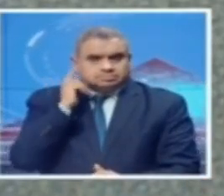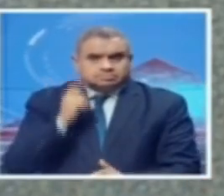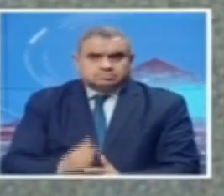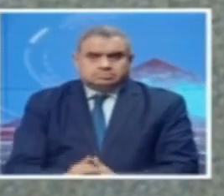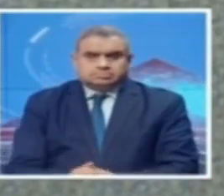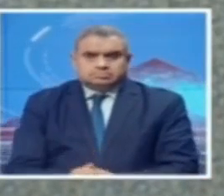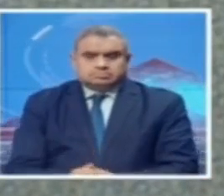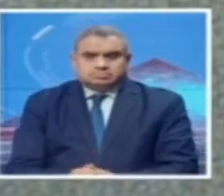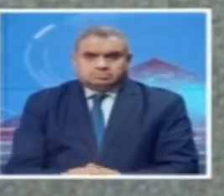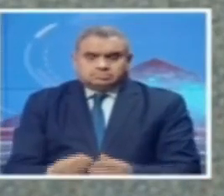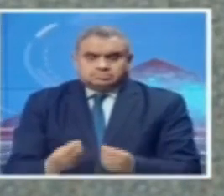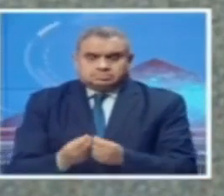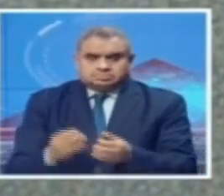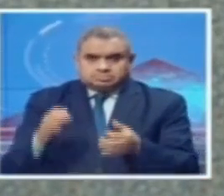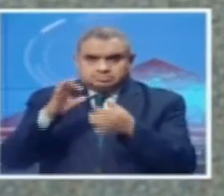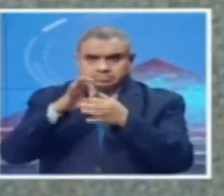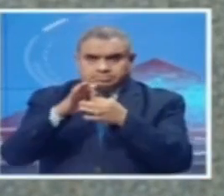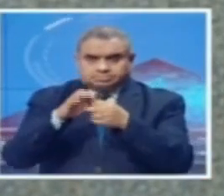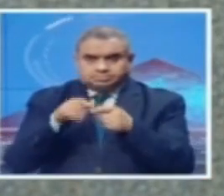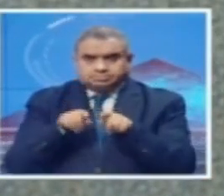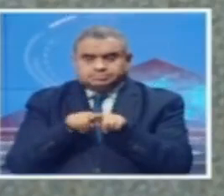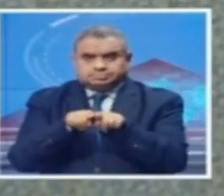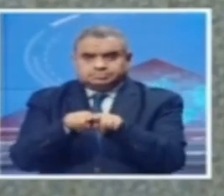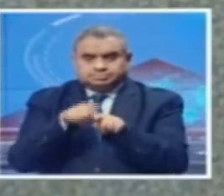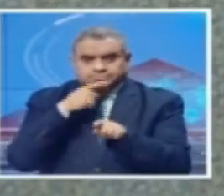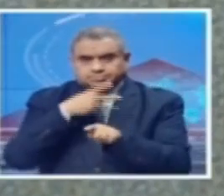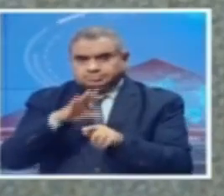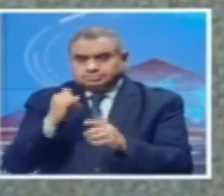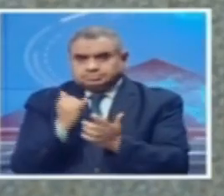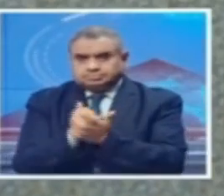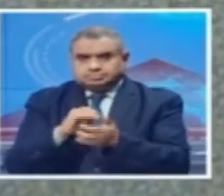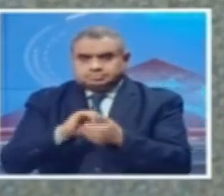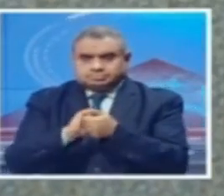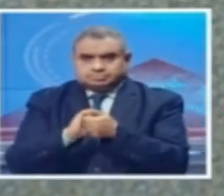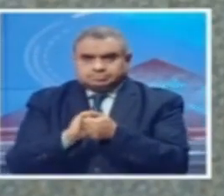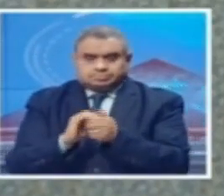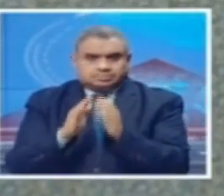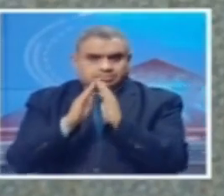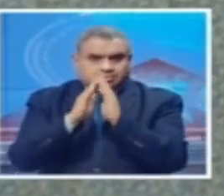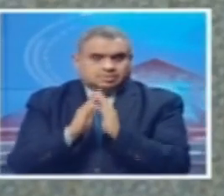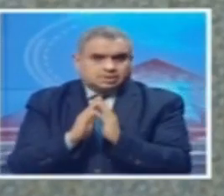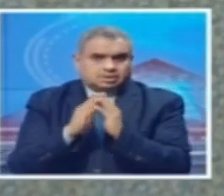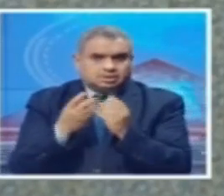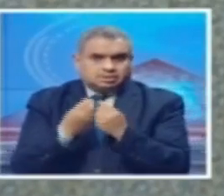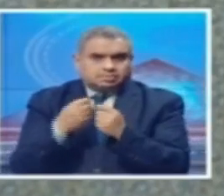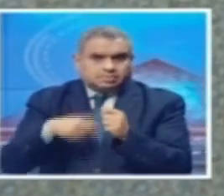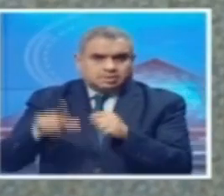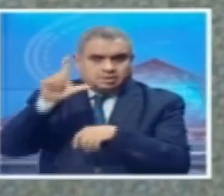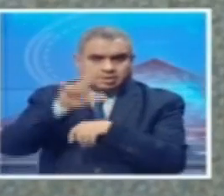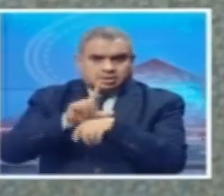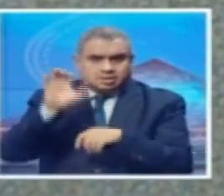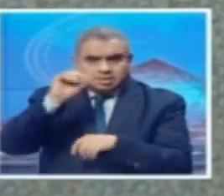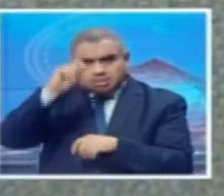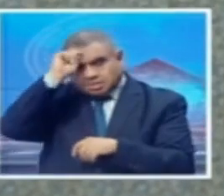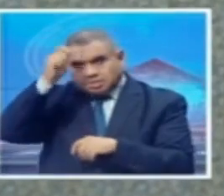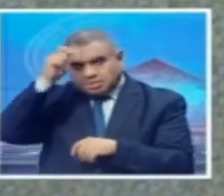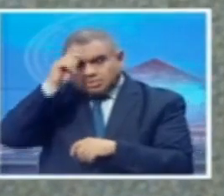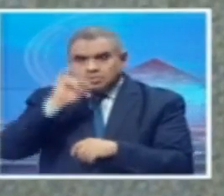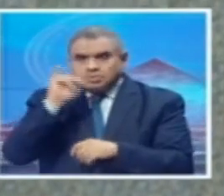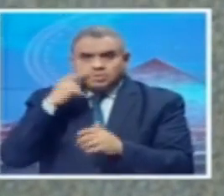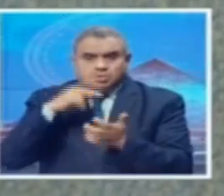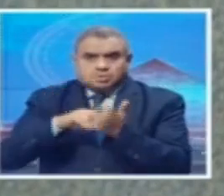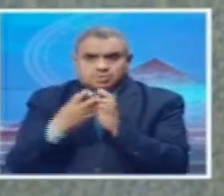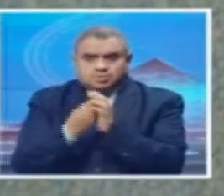الوثيقة والتعاون في إطار علاقة مصر بالاتحاد الأوروبي والدور المهم الذي تطلع